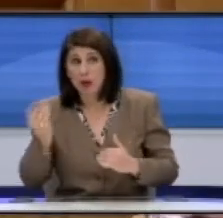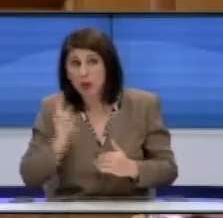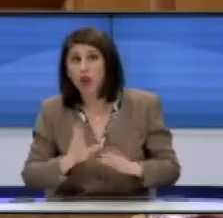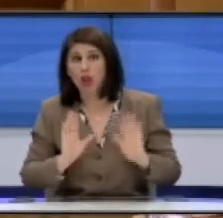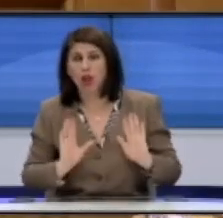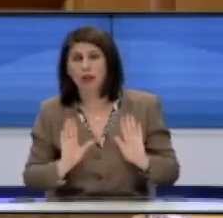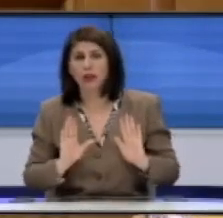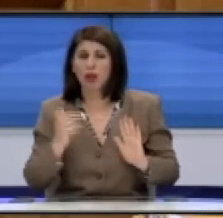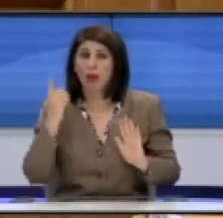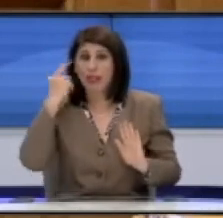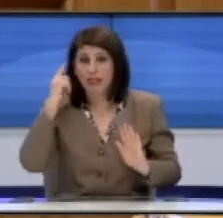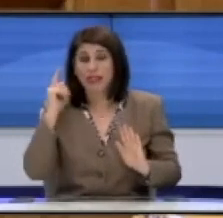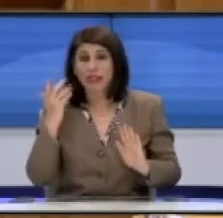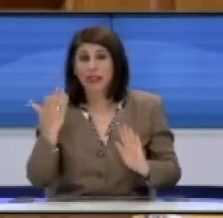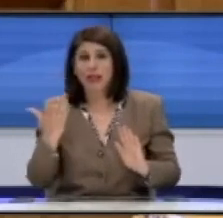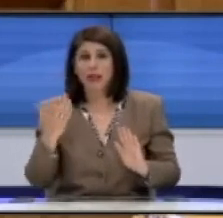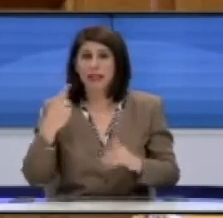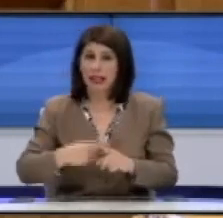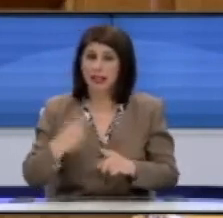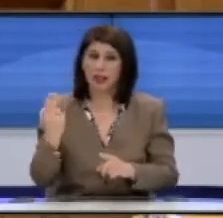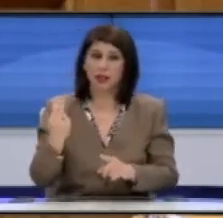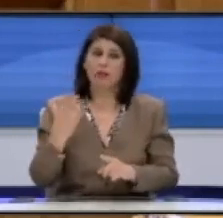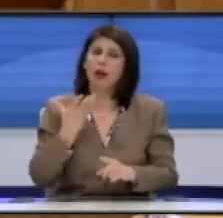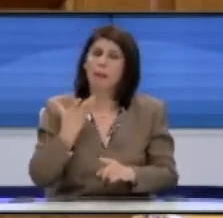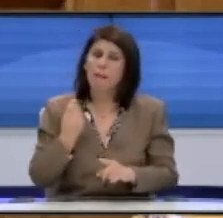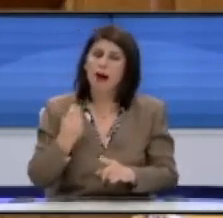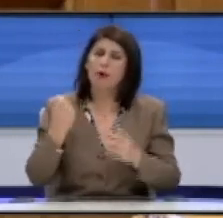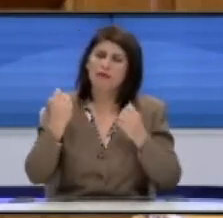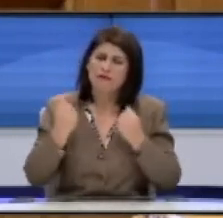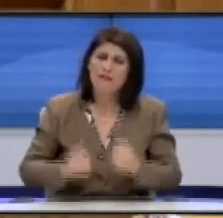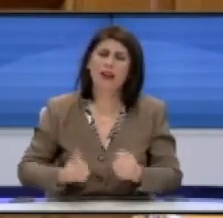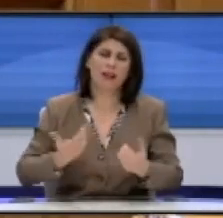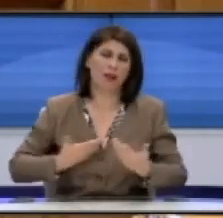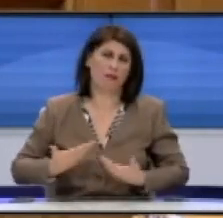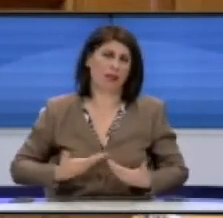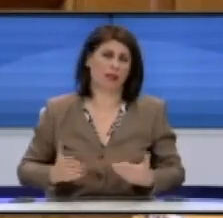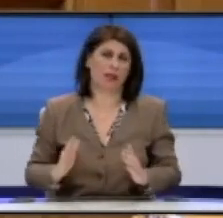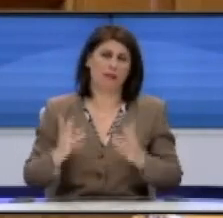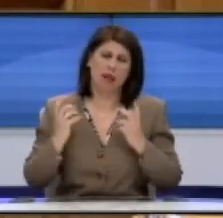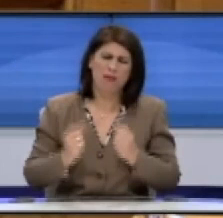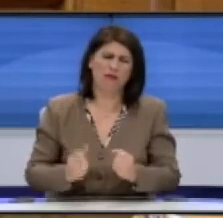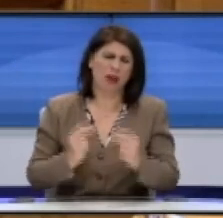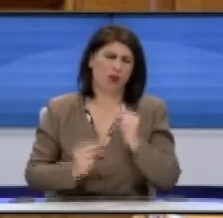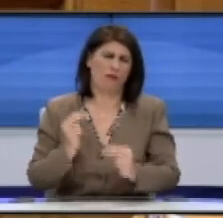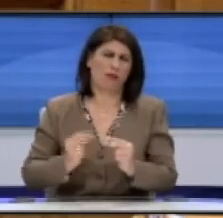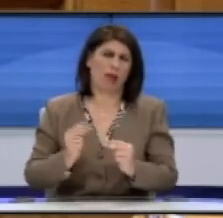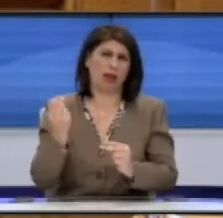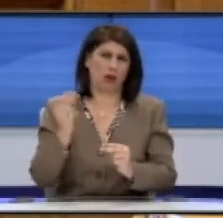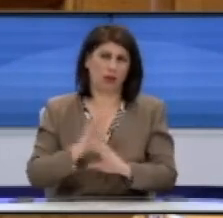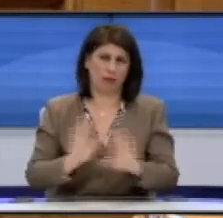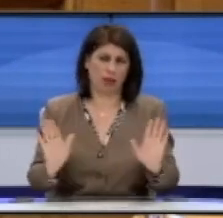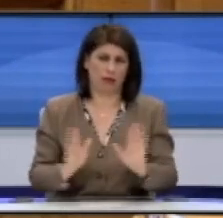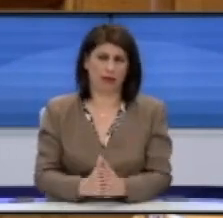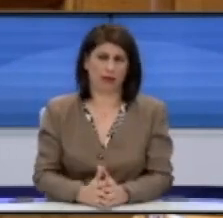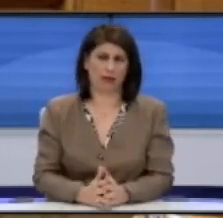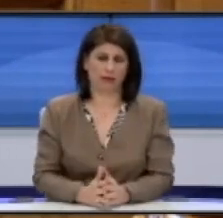δικαστικό λειτουργό να τον συλλάβει. Άμεσα ήρθε η απάντηση του κυρίου Γιάννη Οικονόμου, του κυβερνητικού εκπροσώπου, ο οποίος κατηγόρησε